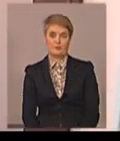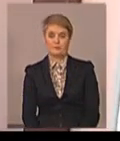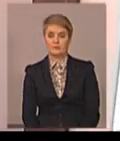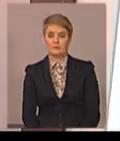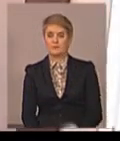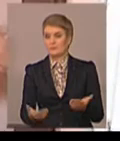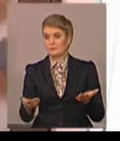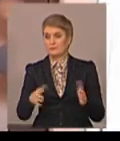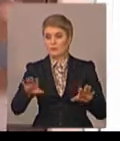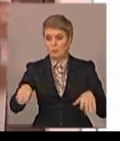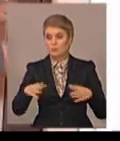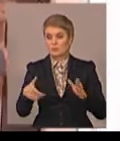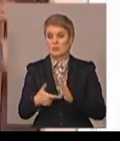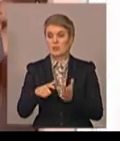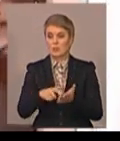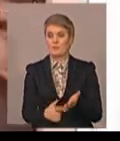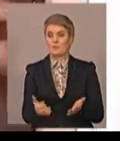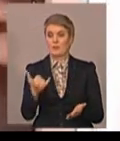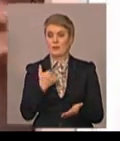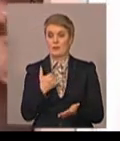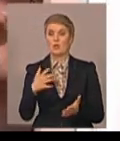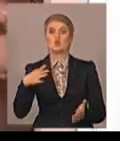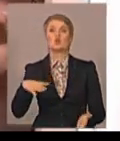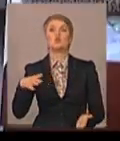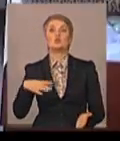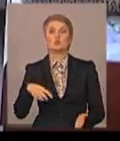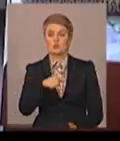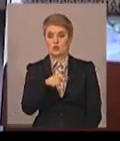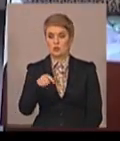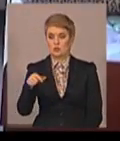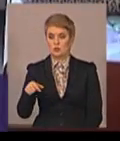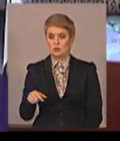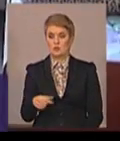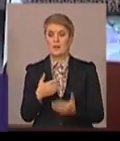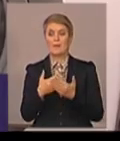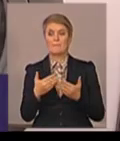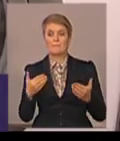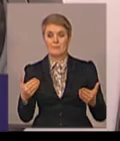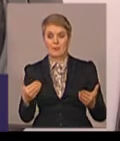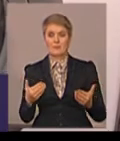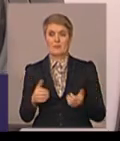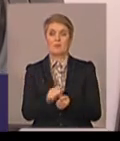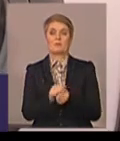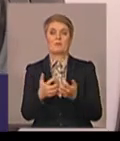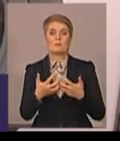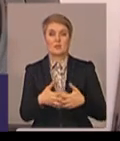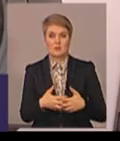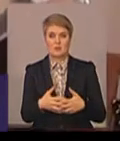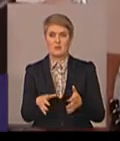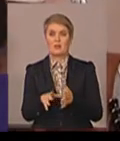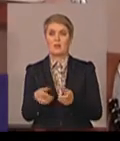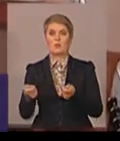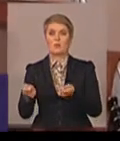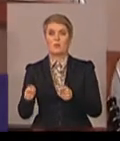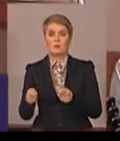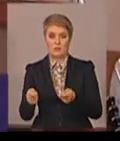Ось це пусті кімнати у нас. Ждуть жильців. Нові меблі у кімнатах, сучасні пральні машини, електроплити та бойлер.